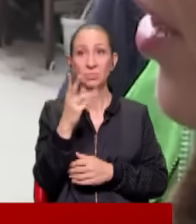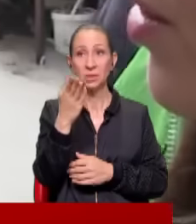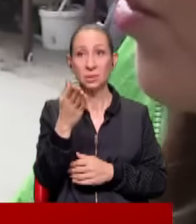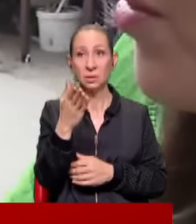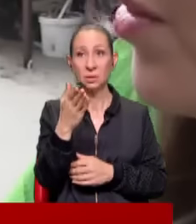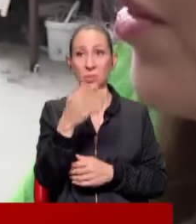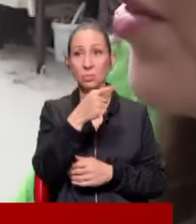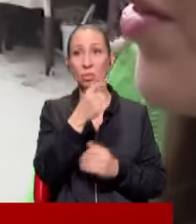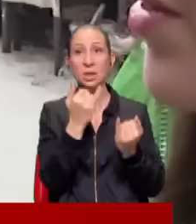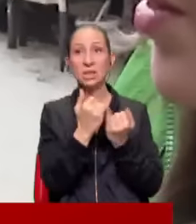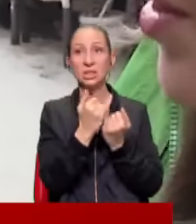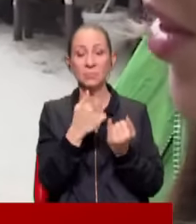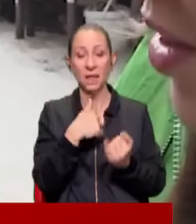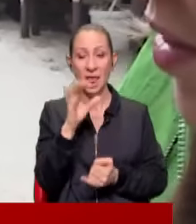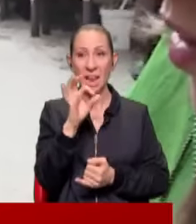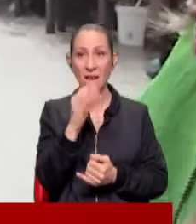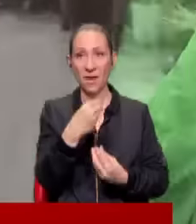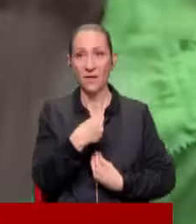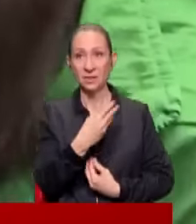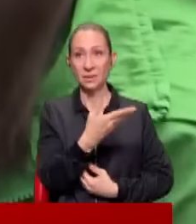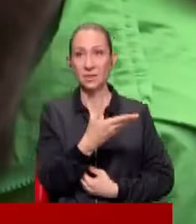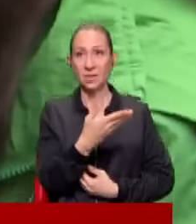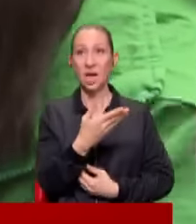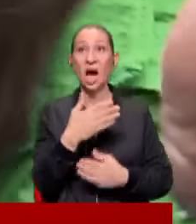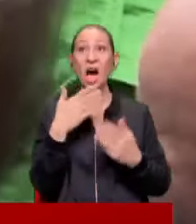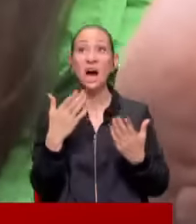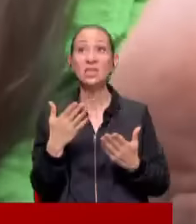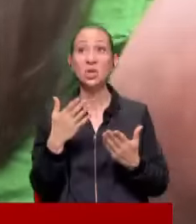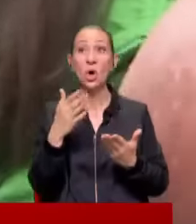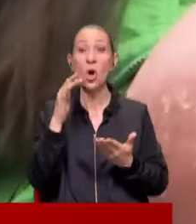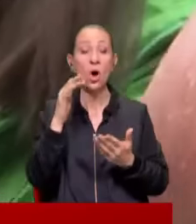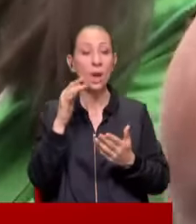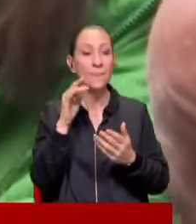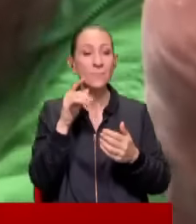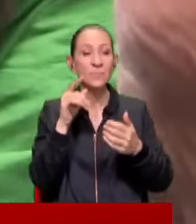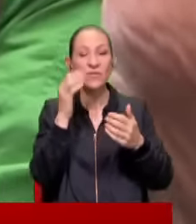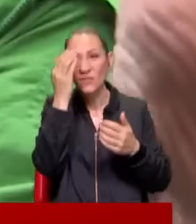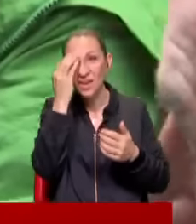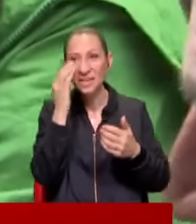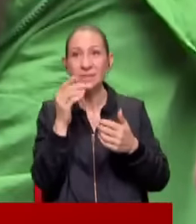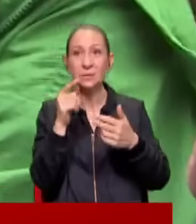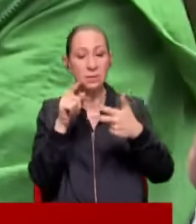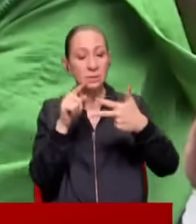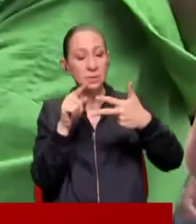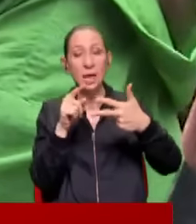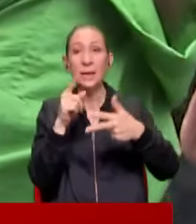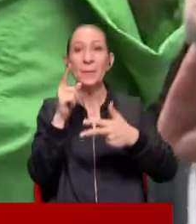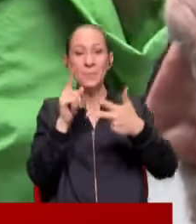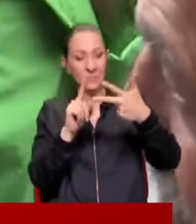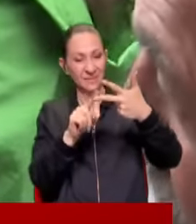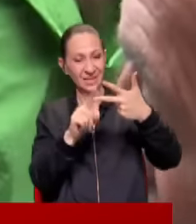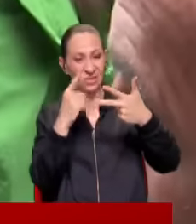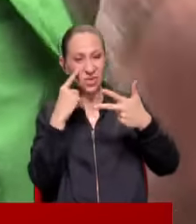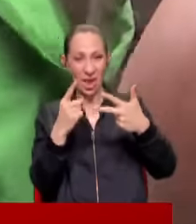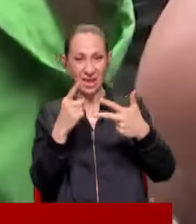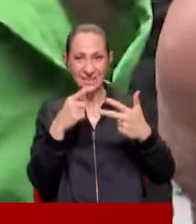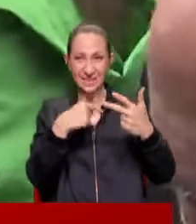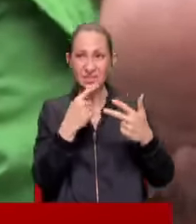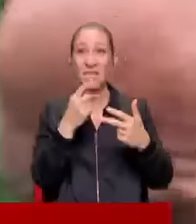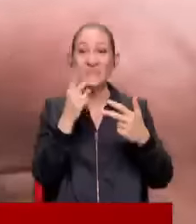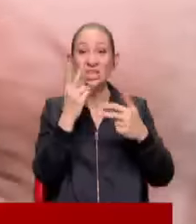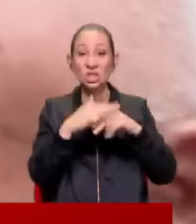liradır. Bu kardeşim bana 50 liraya verdi. Artık orta sınıf birincisi eli unutsun. İkinci, üçüncü ele geçtik.